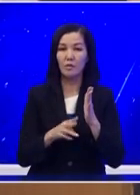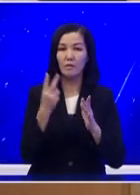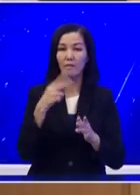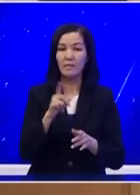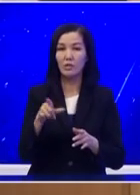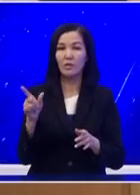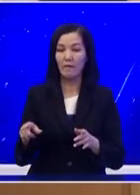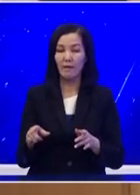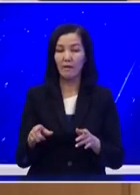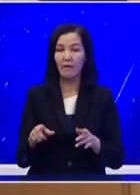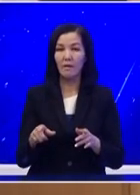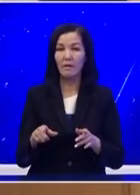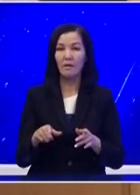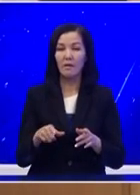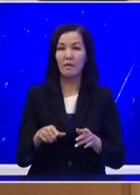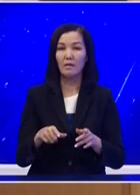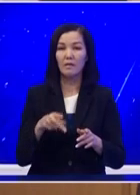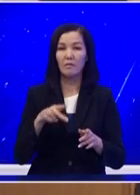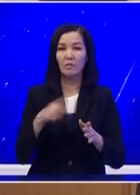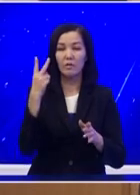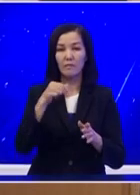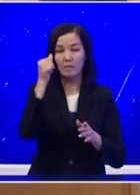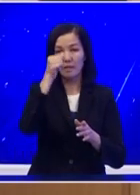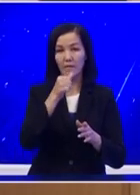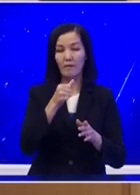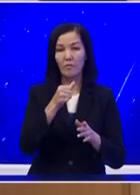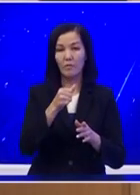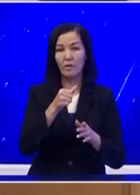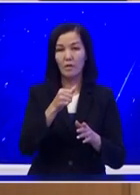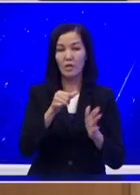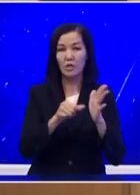первого полугодия 2020 года мы привлекли